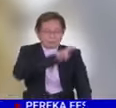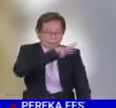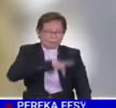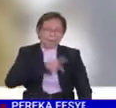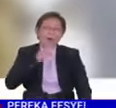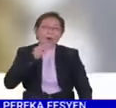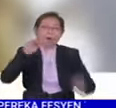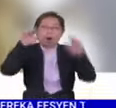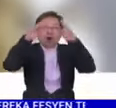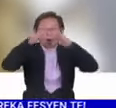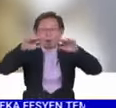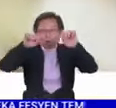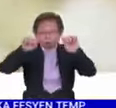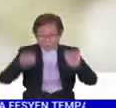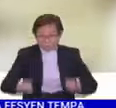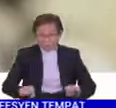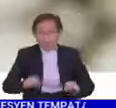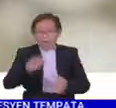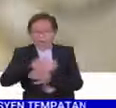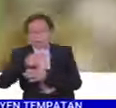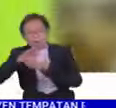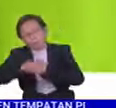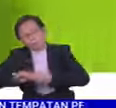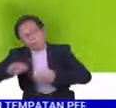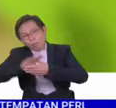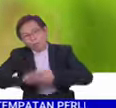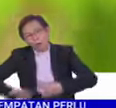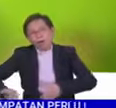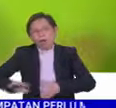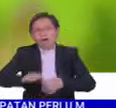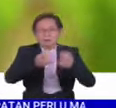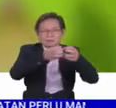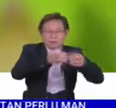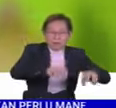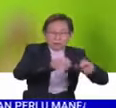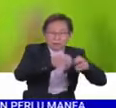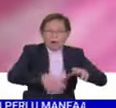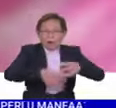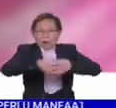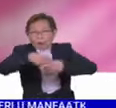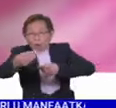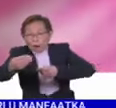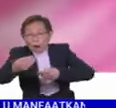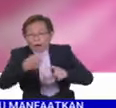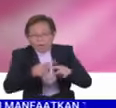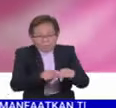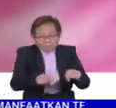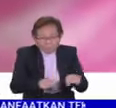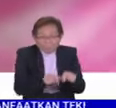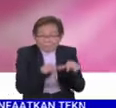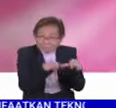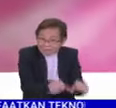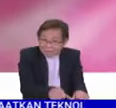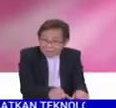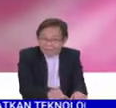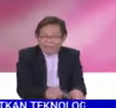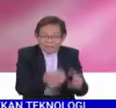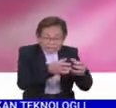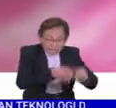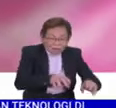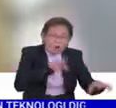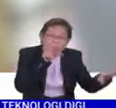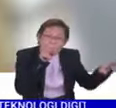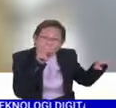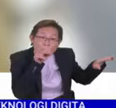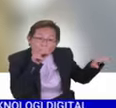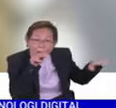pemilik homestay berkongsi kisah tetamunya yang tertinggal sepapan telur selepas keluar dari tempat penginapan. Difahamkan telur